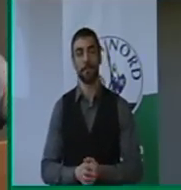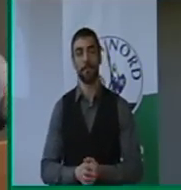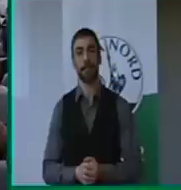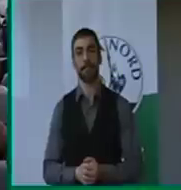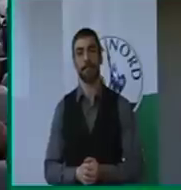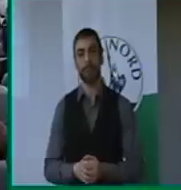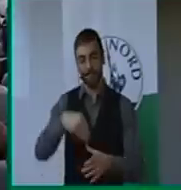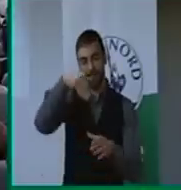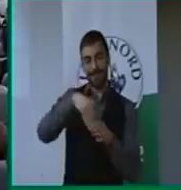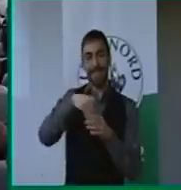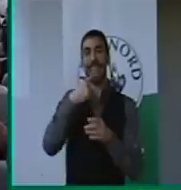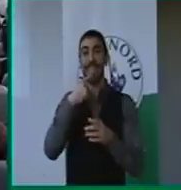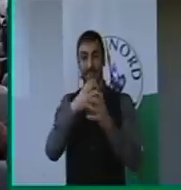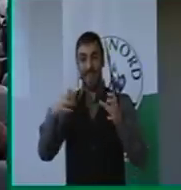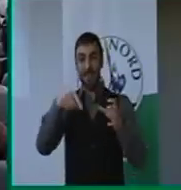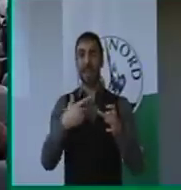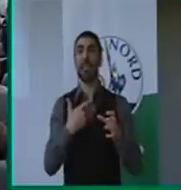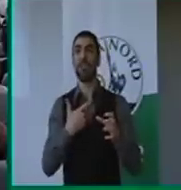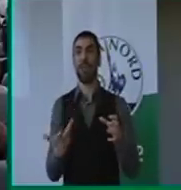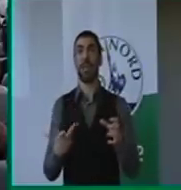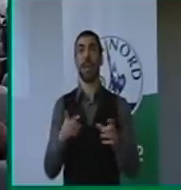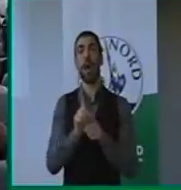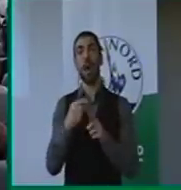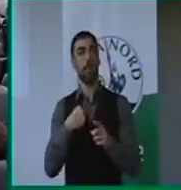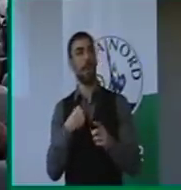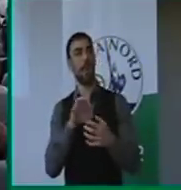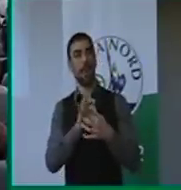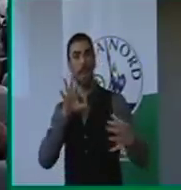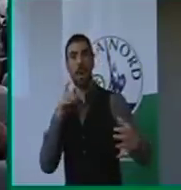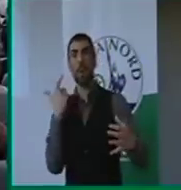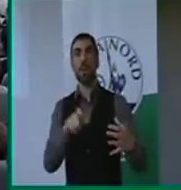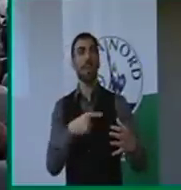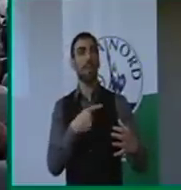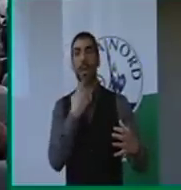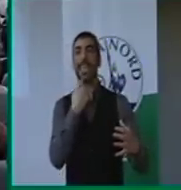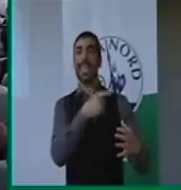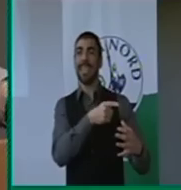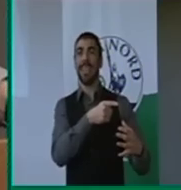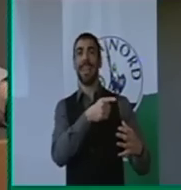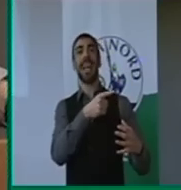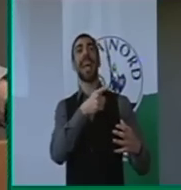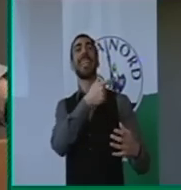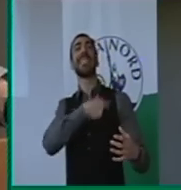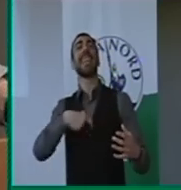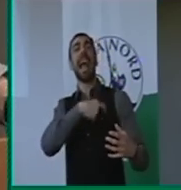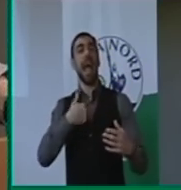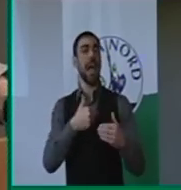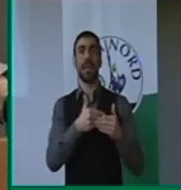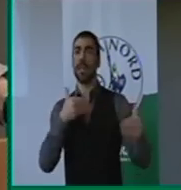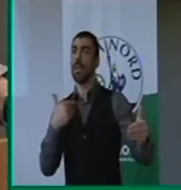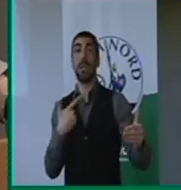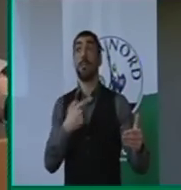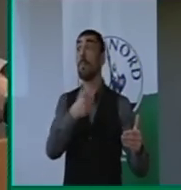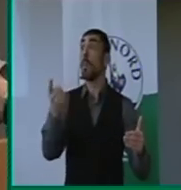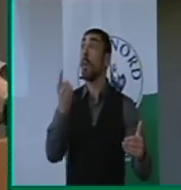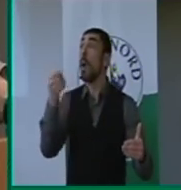licenziarlo della nostra fabbrica ci siamo un po' dissociati da quello che è il normale percorso che fanno il i sindacati non me ne vogliono